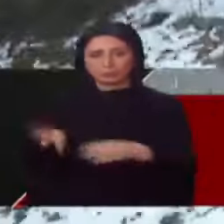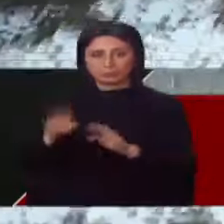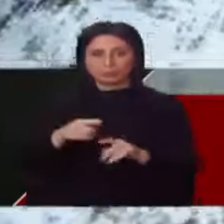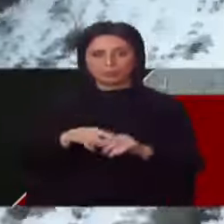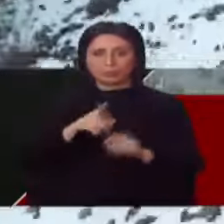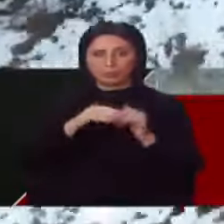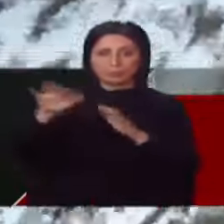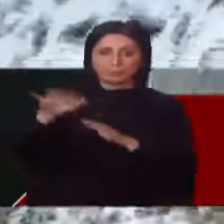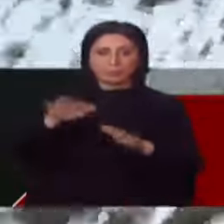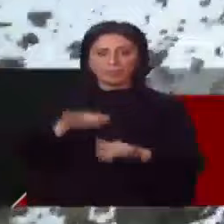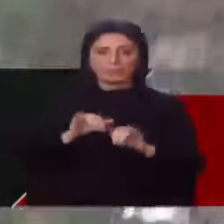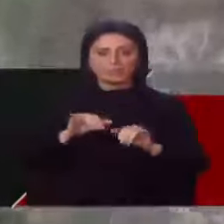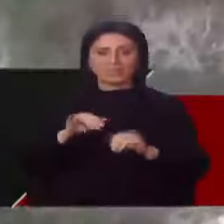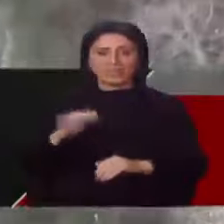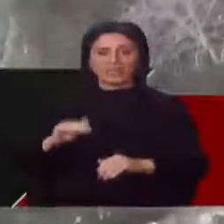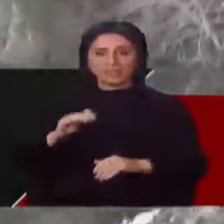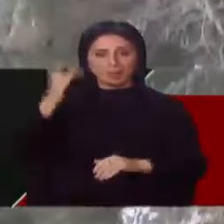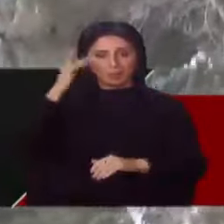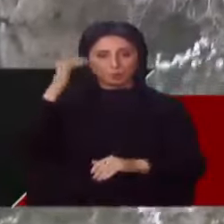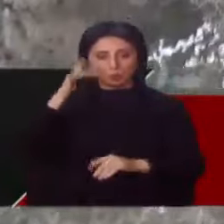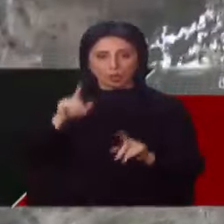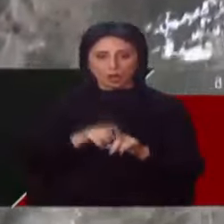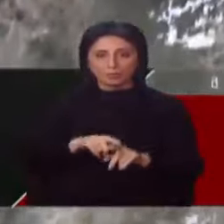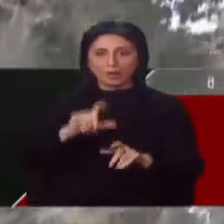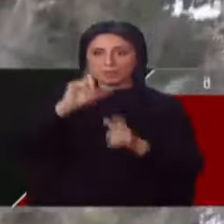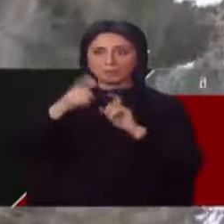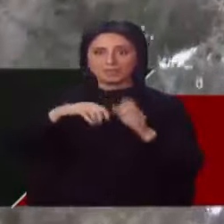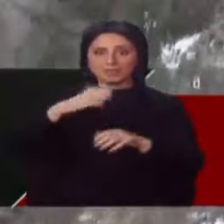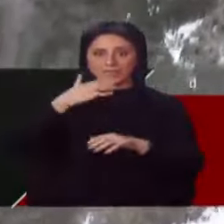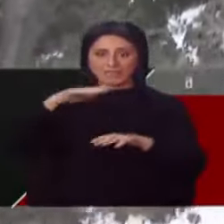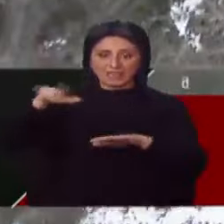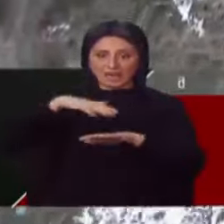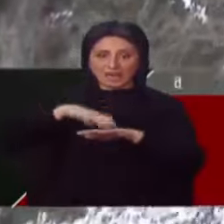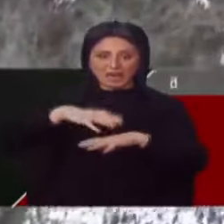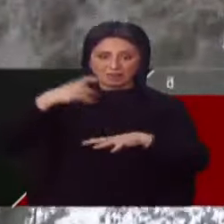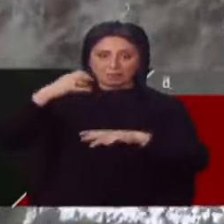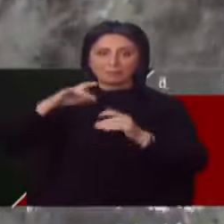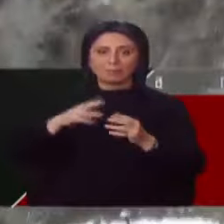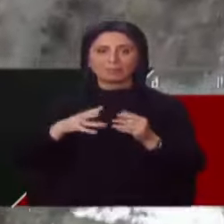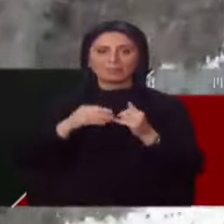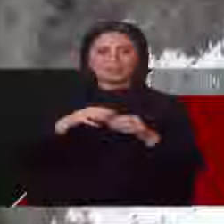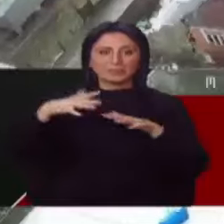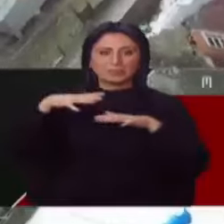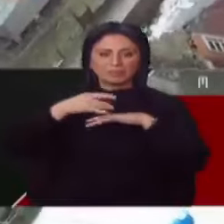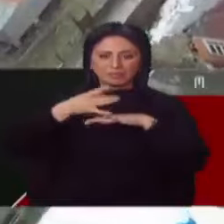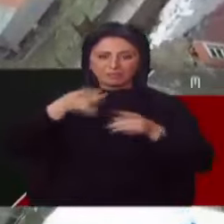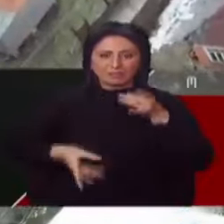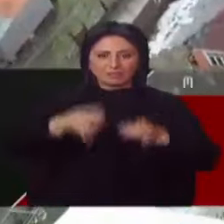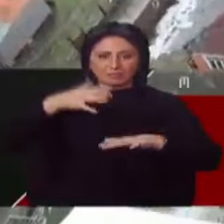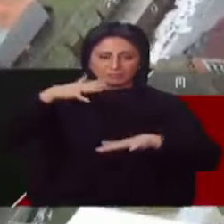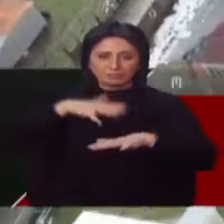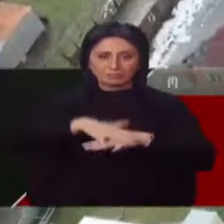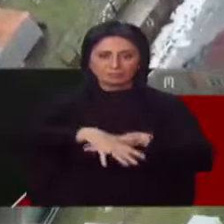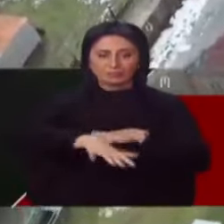შედეგად მეწყრული პროცესები განვითარდა დაბა, სურამშიც, მთიდან ჩამოსულმა, წყალმა და ნაშალმა, მიწის, მასამ, გურამიშვილის, ქუჩის, მიმდებარე